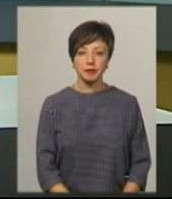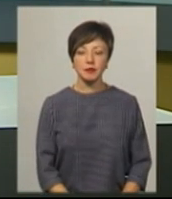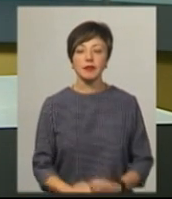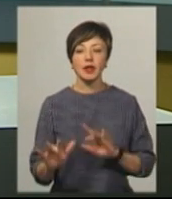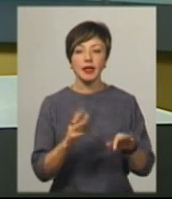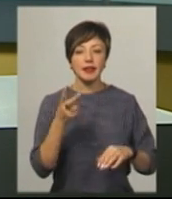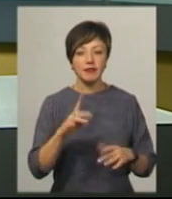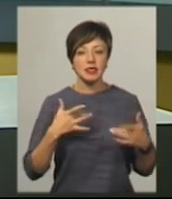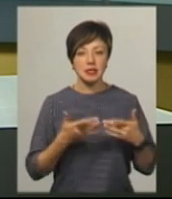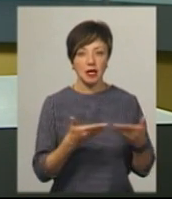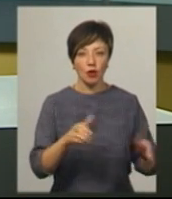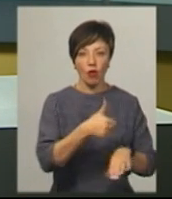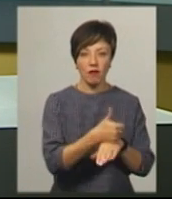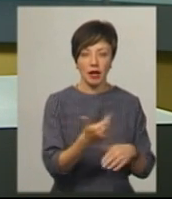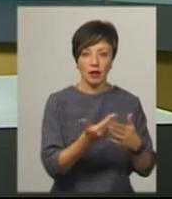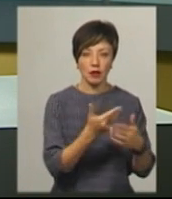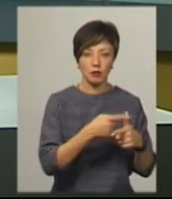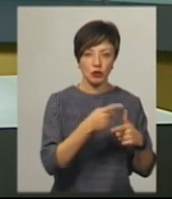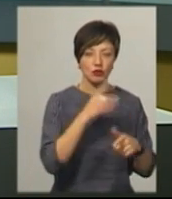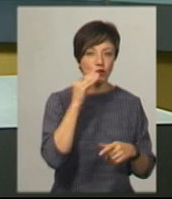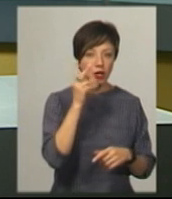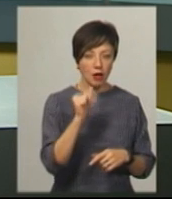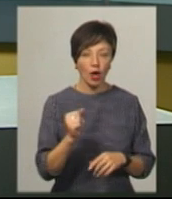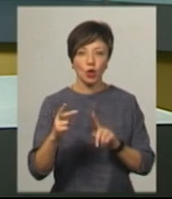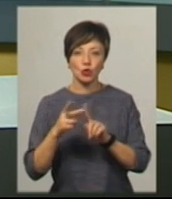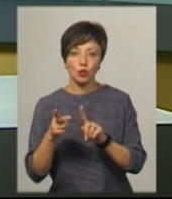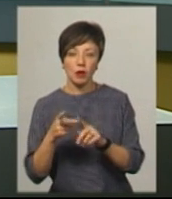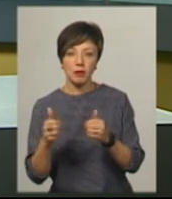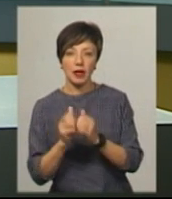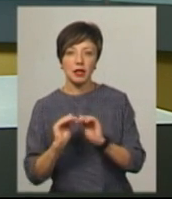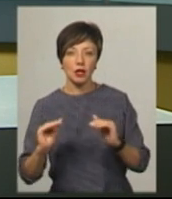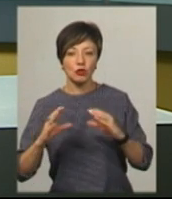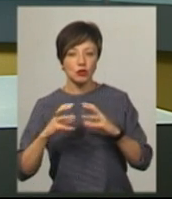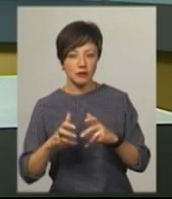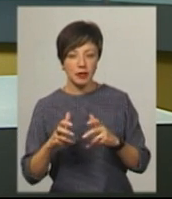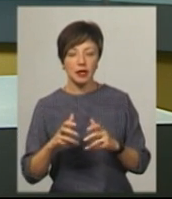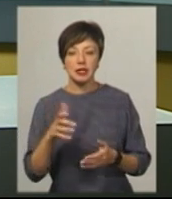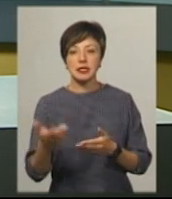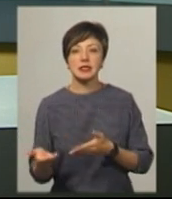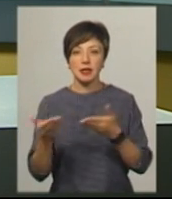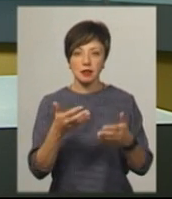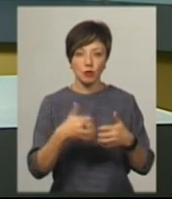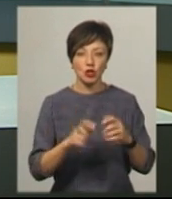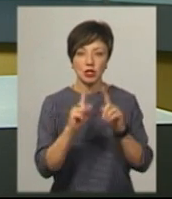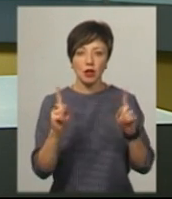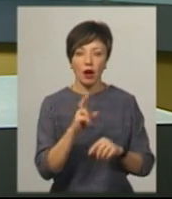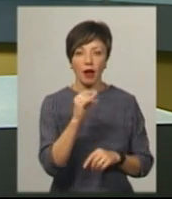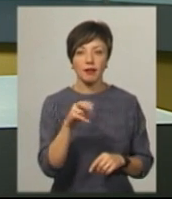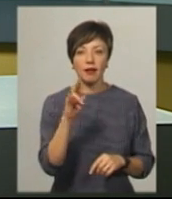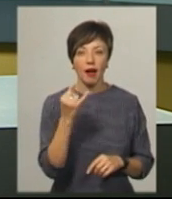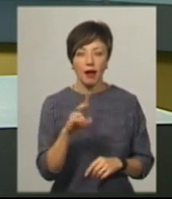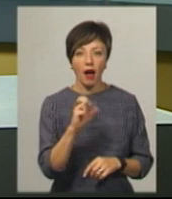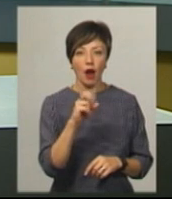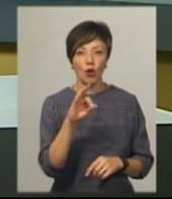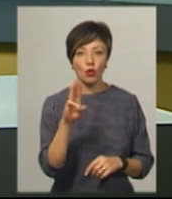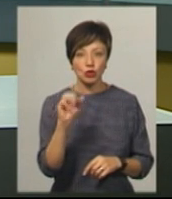Діятиме дві сцени – головна біля кінотеатру імені Тараса Шевченка, інша біля дитячого світу. Серед запрошених зірок – Каднай, Альоша,